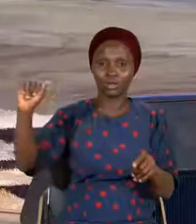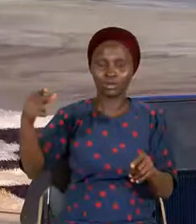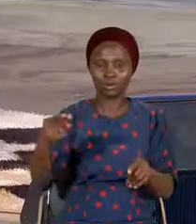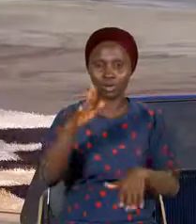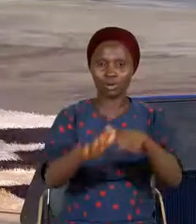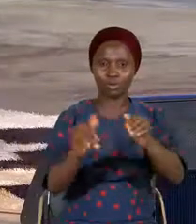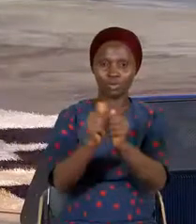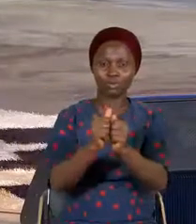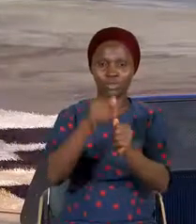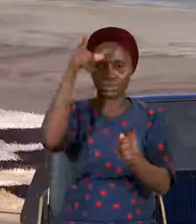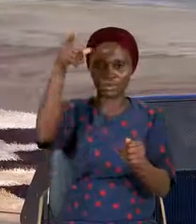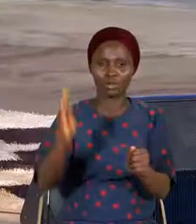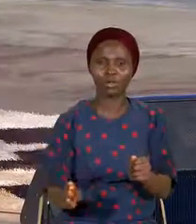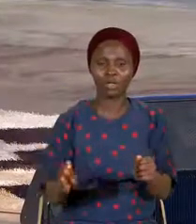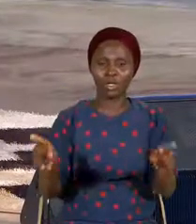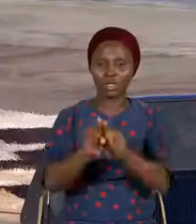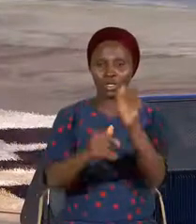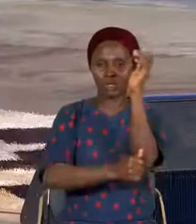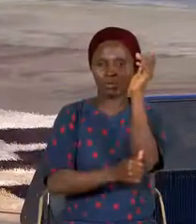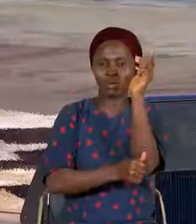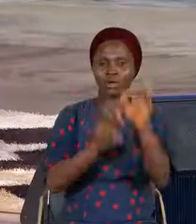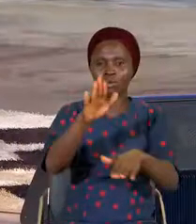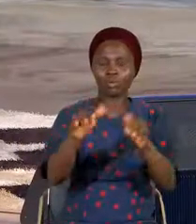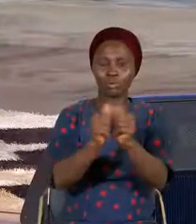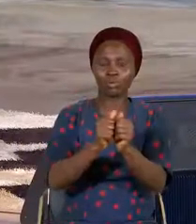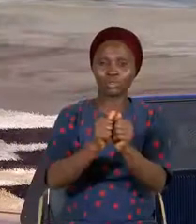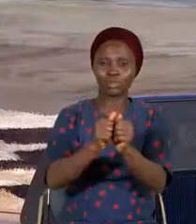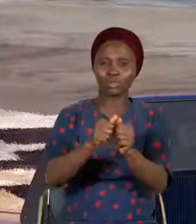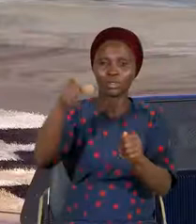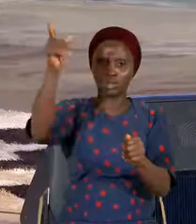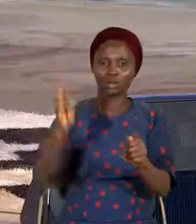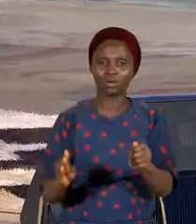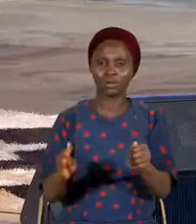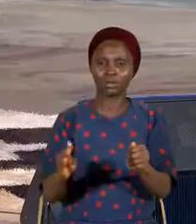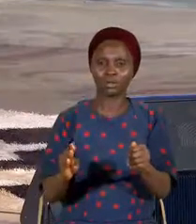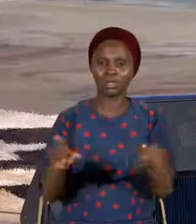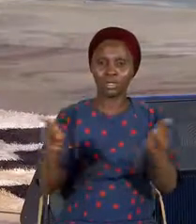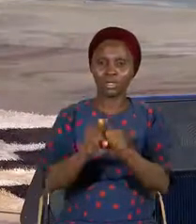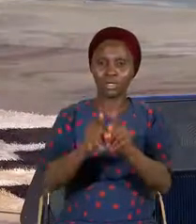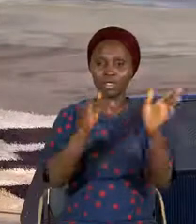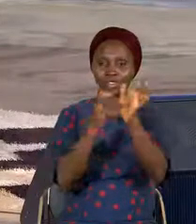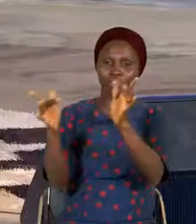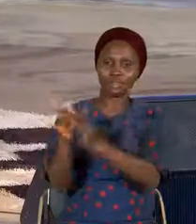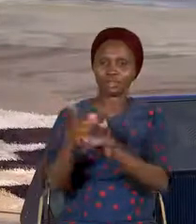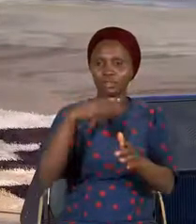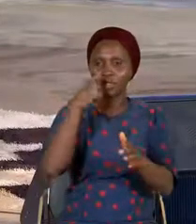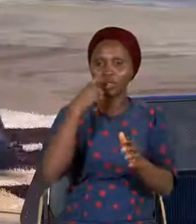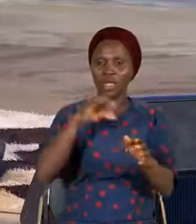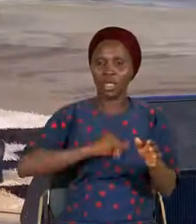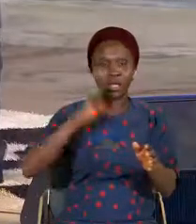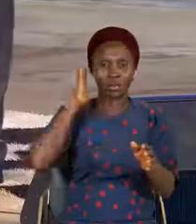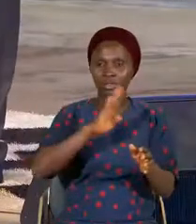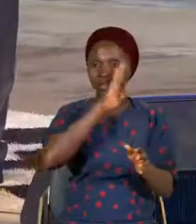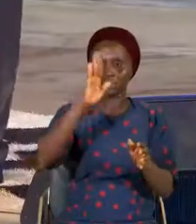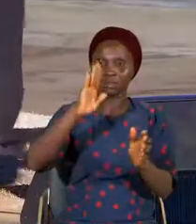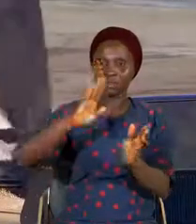de toute sagesse, comme Abraham marcha avec Dieu, le Dieu de toute sagesse, comme Jésus disait, je ne